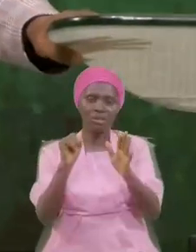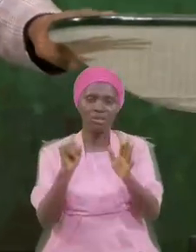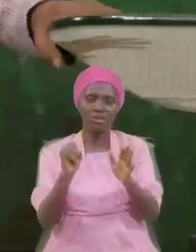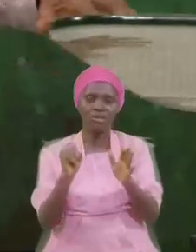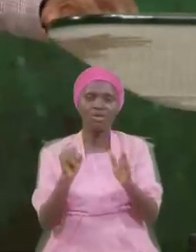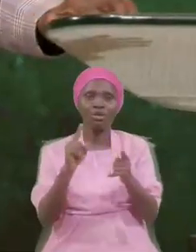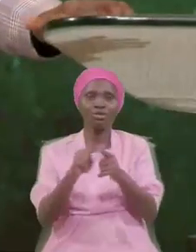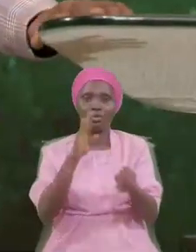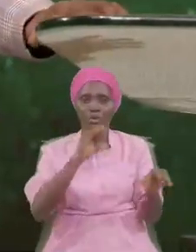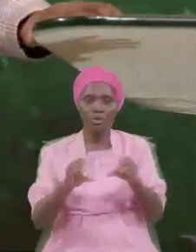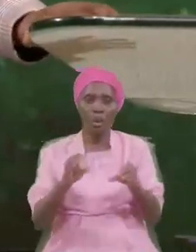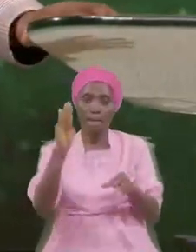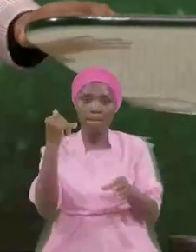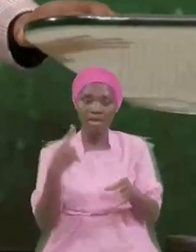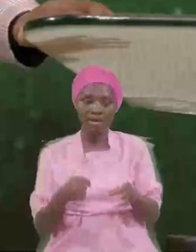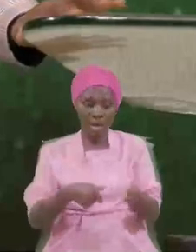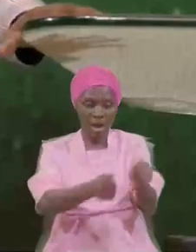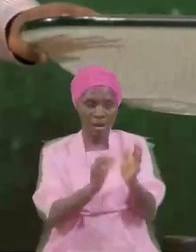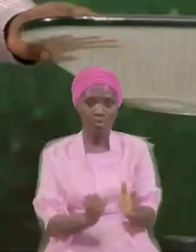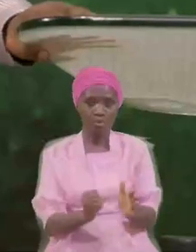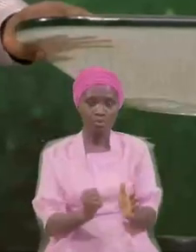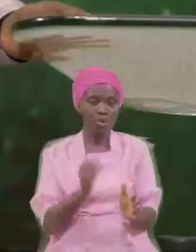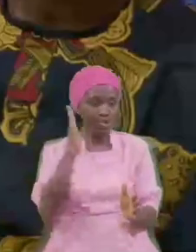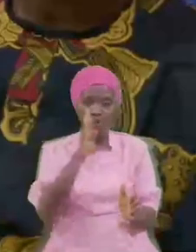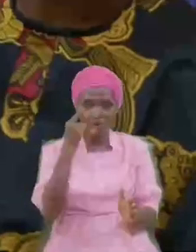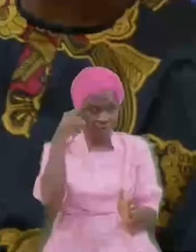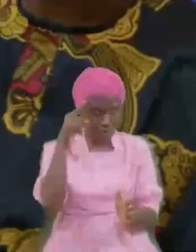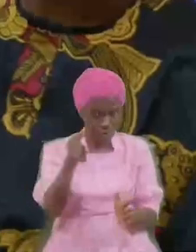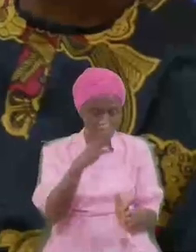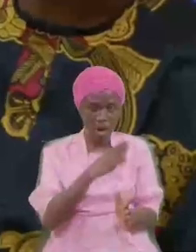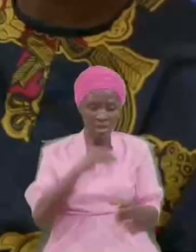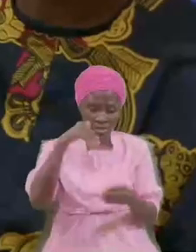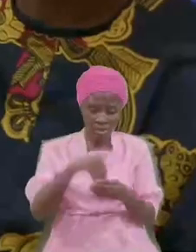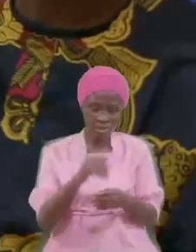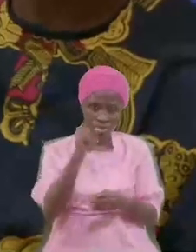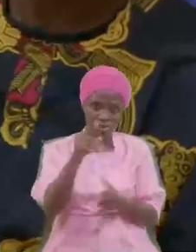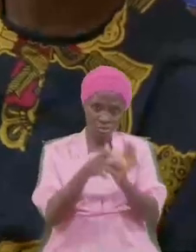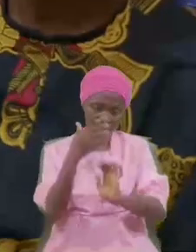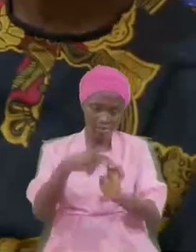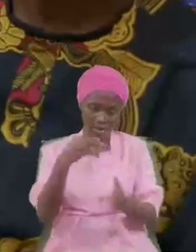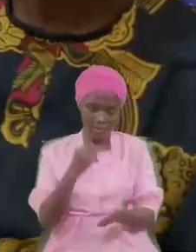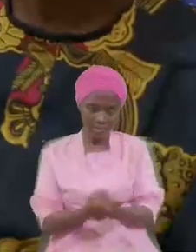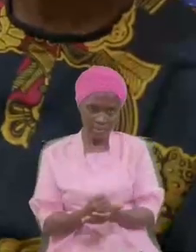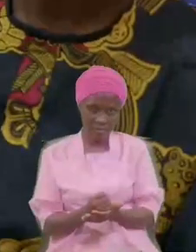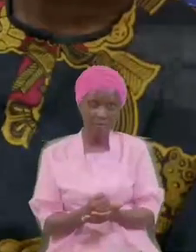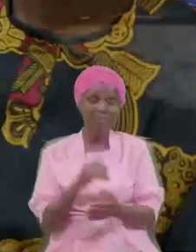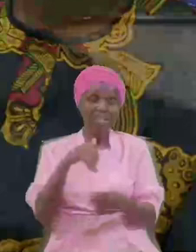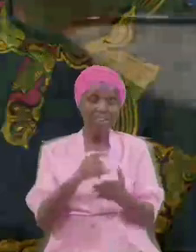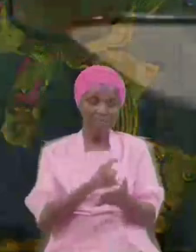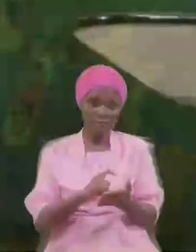apôtres pour vous. Ces merveilles, ces prodiges seront pour vous, en